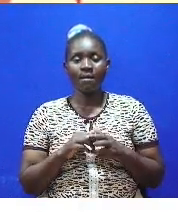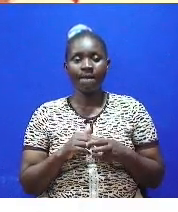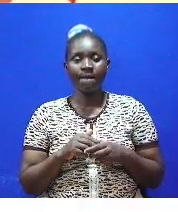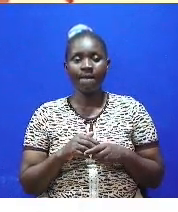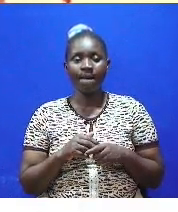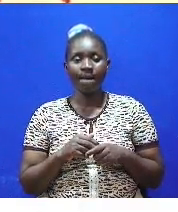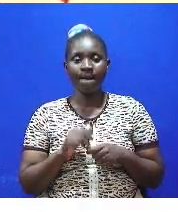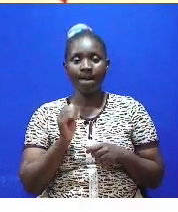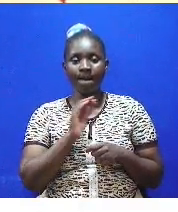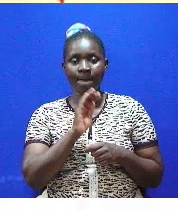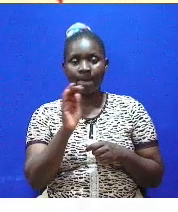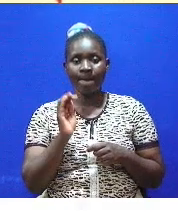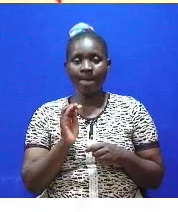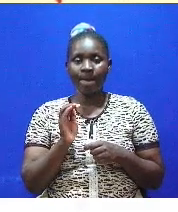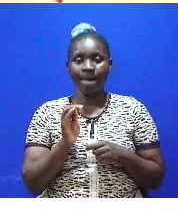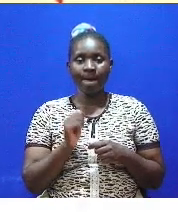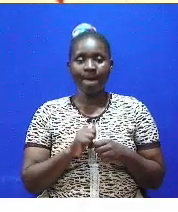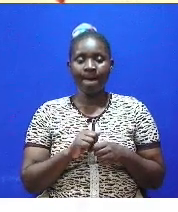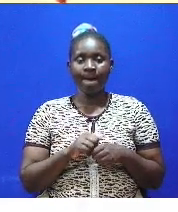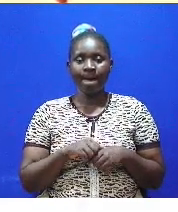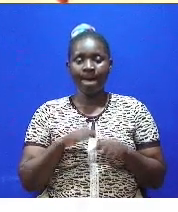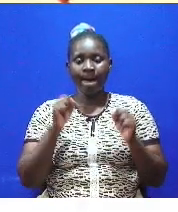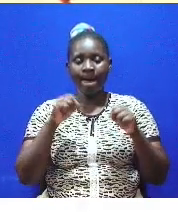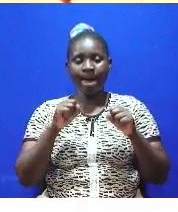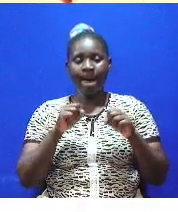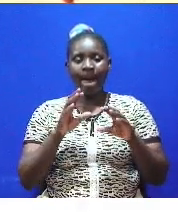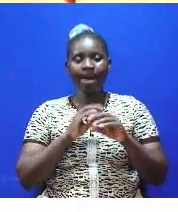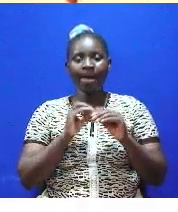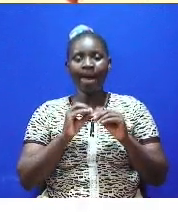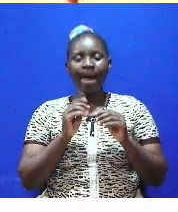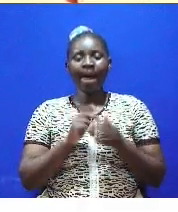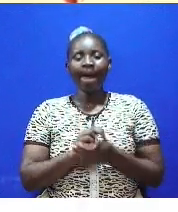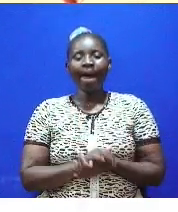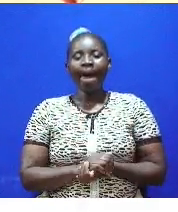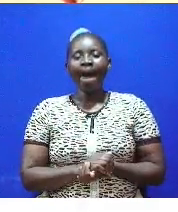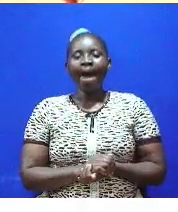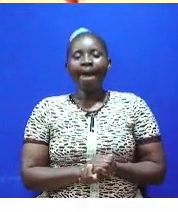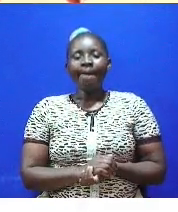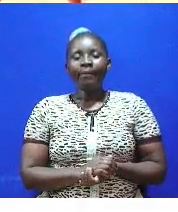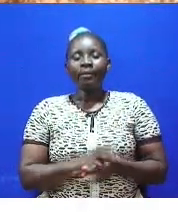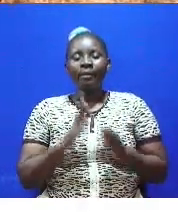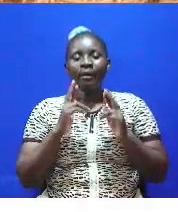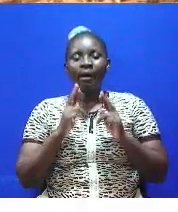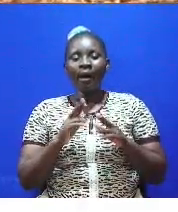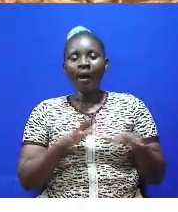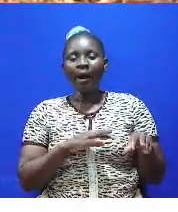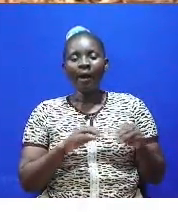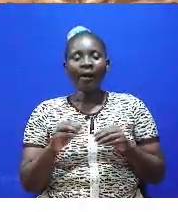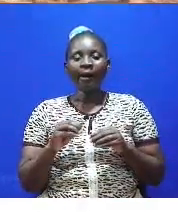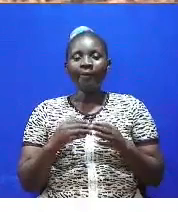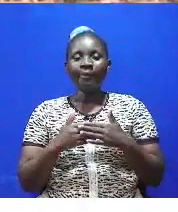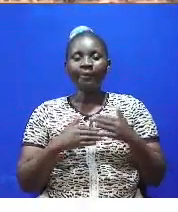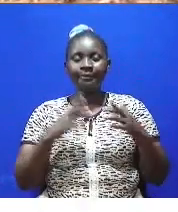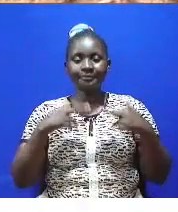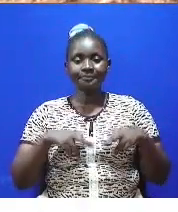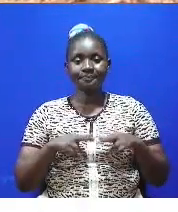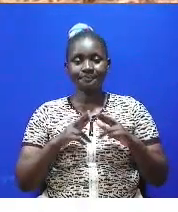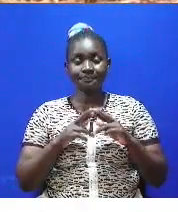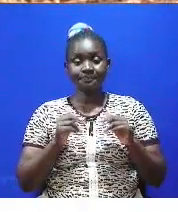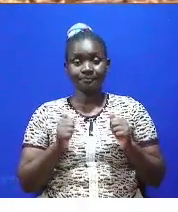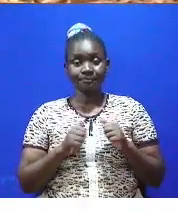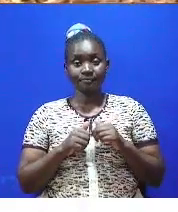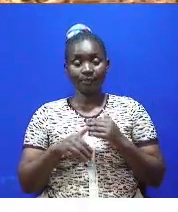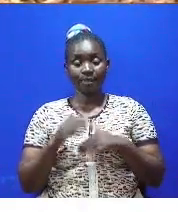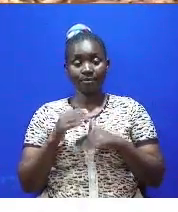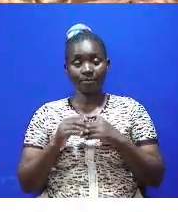ngachi kubaboli nkara anturi kuiwana nkabatiga nyantu iwana tingotiga Maiga ya pare yukore mwane chimbebe